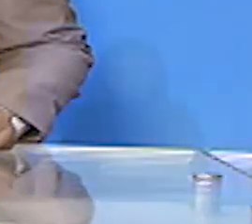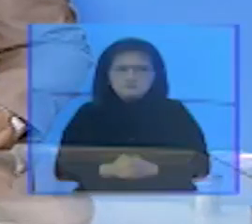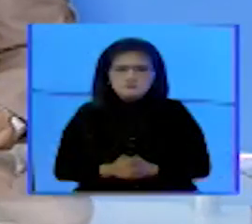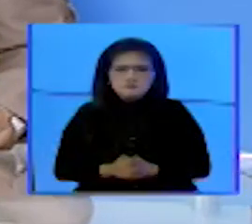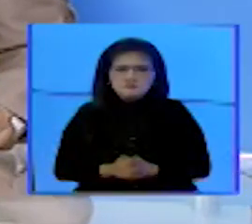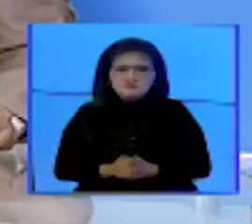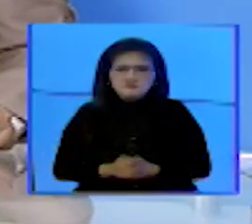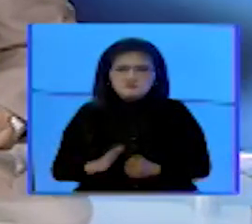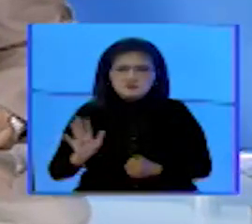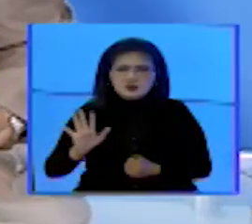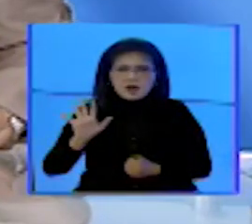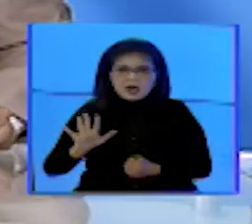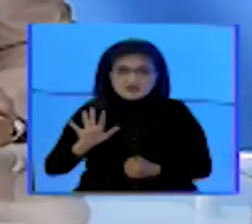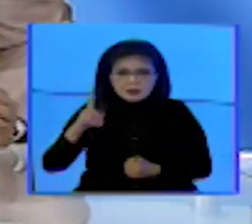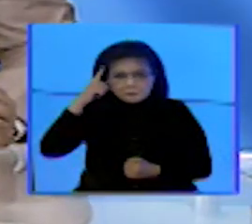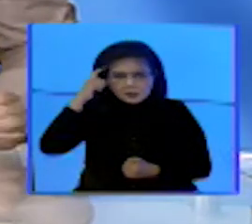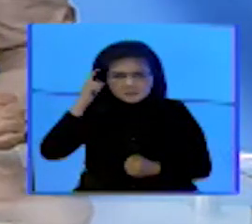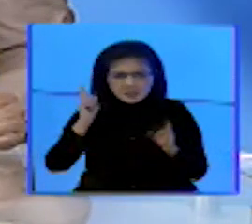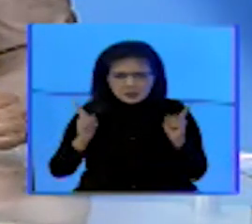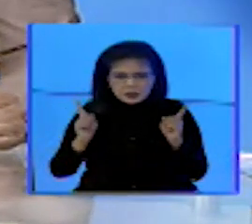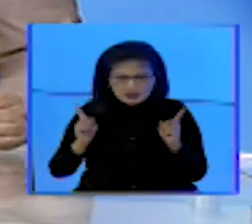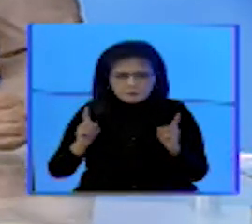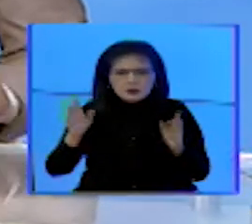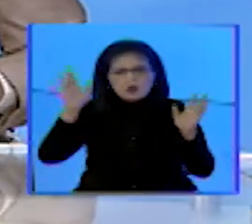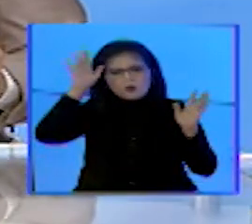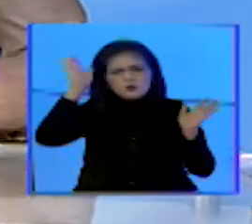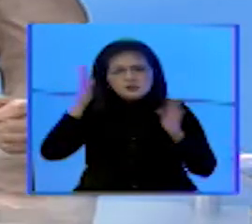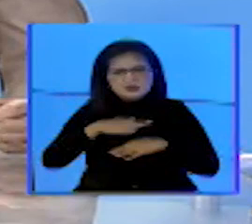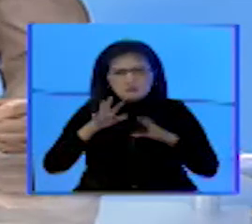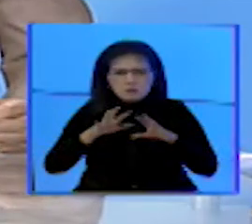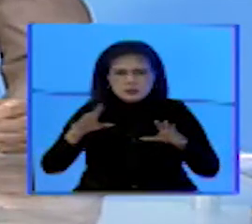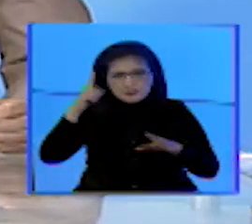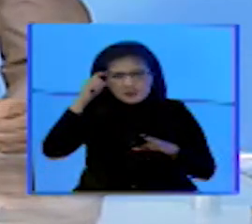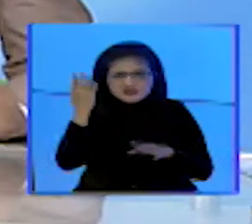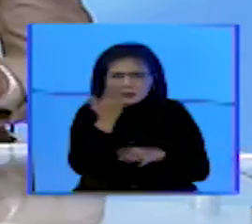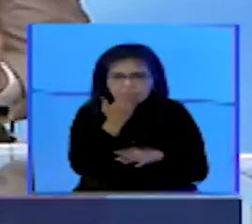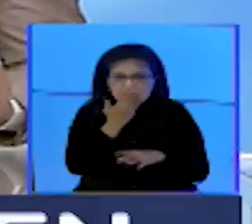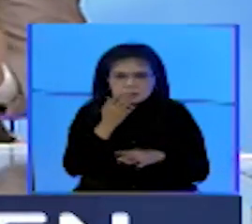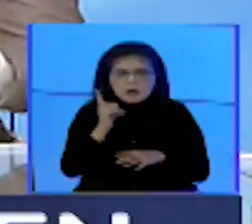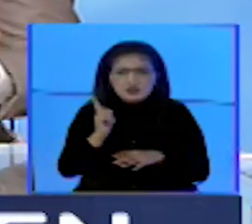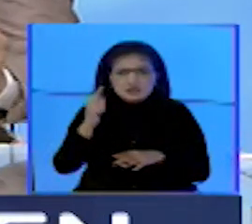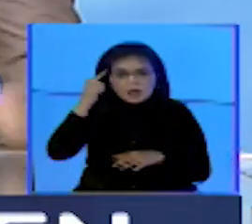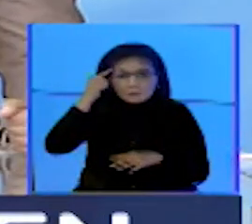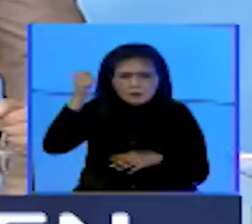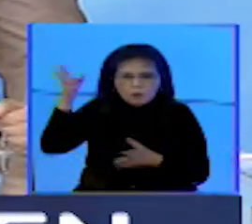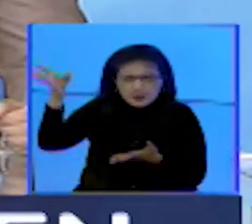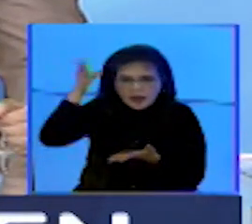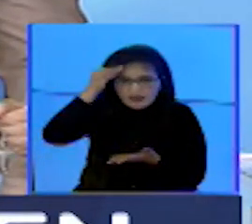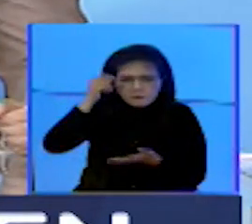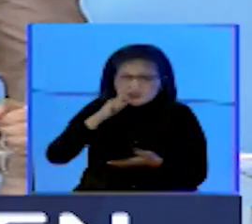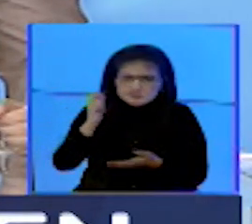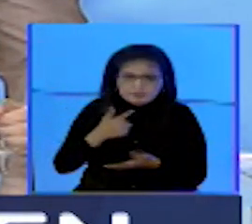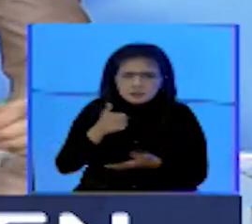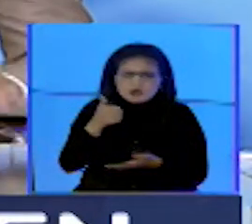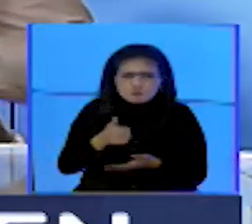Anda kembali bersama kami. Tidak hanya agama, santri pun banyak belajar bahasa. Oleh karenanya kemampuan menghafal cepat dibutuhkan oleh